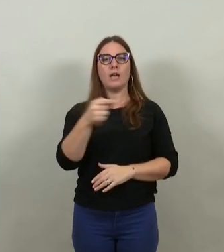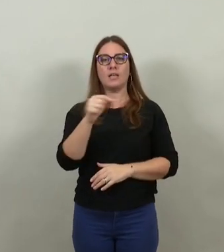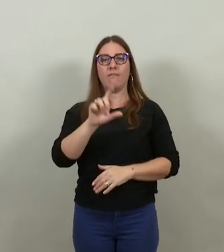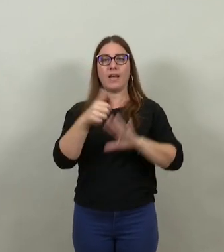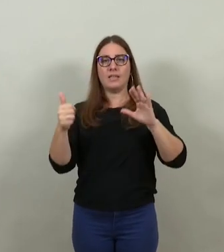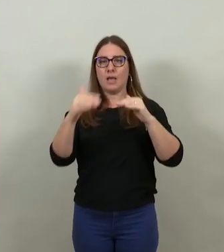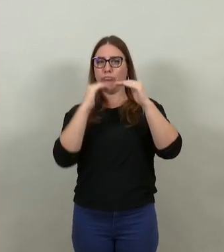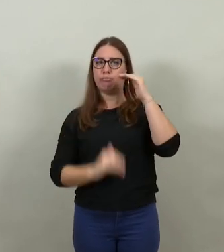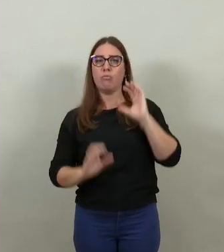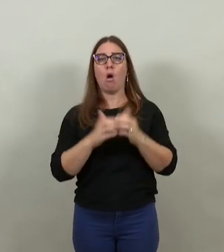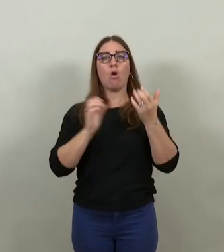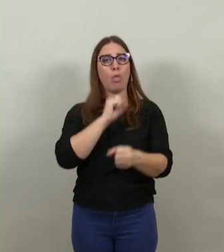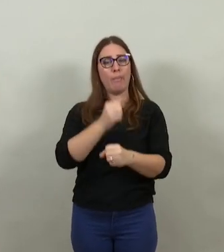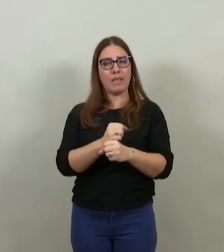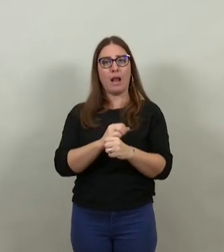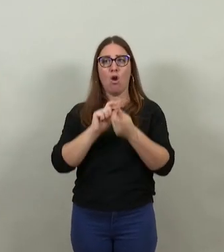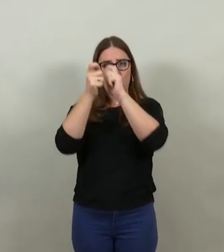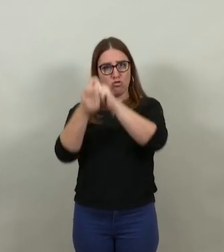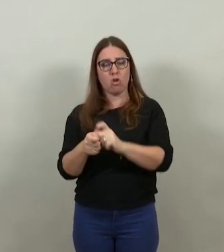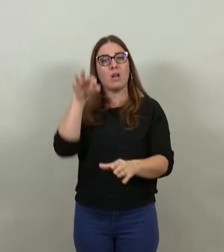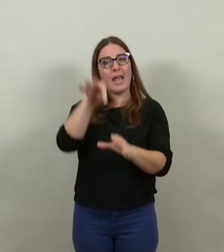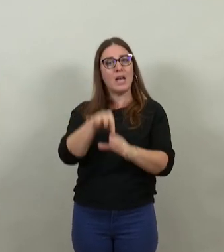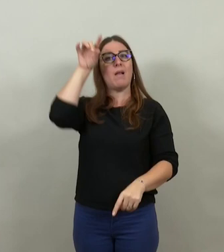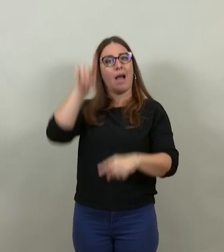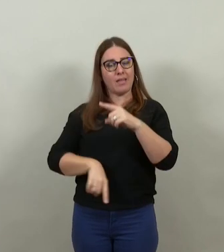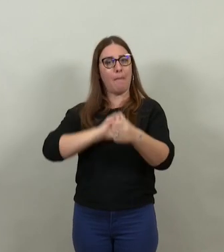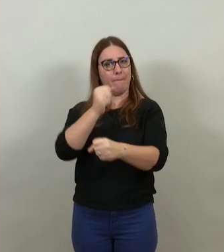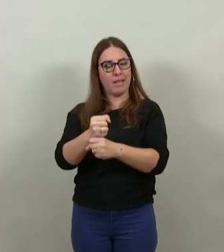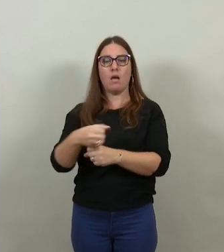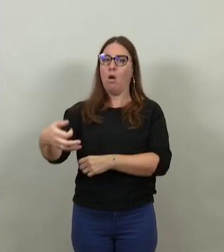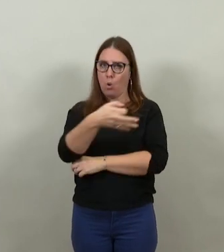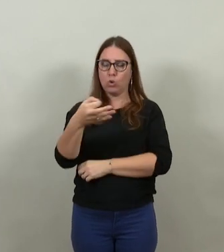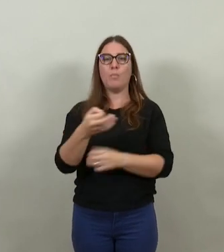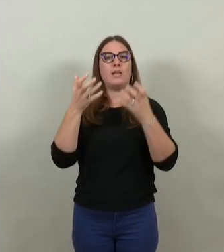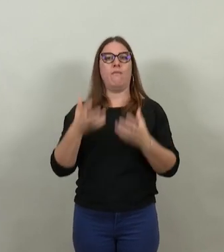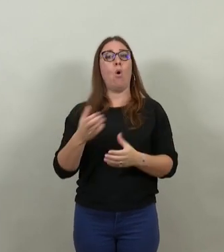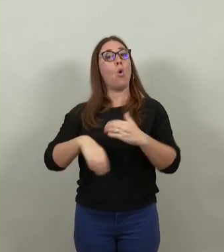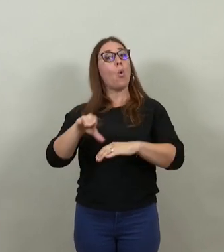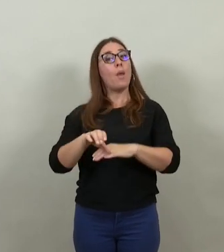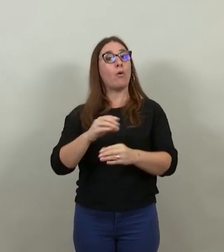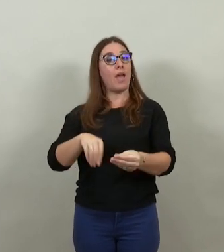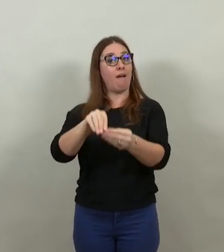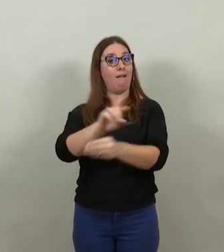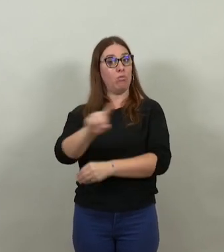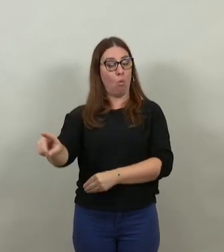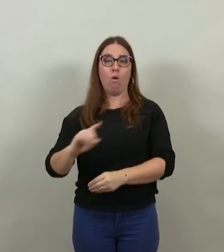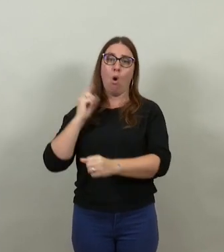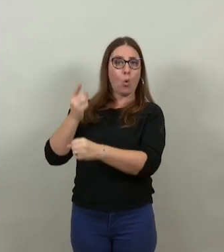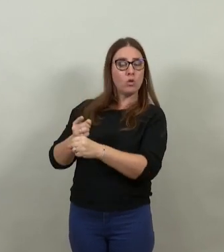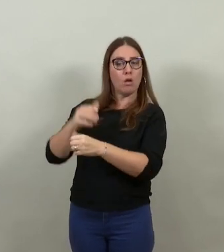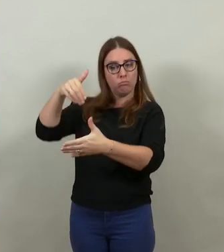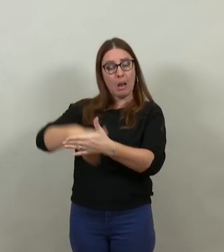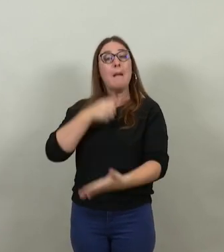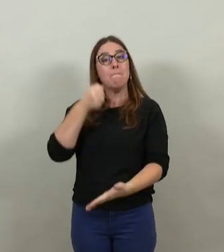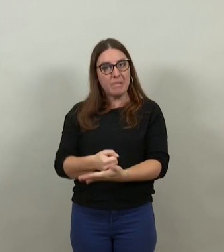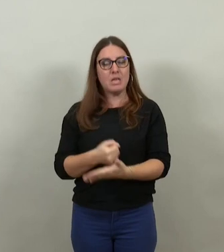et suivant du code pénal afin que la peine d'inégibilité puisse être prononcée de manière automatique et non complémentaire pour toute condamnation pour une dirée